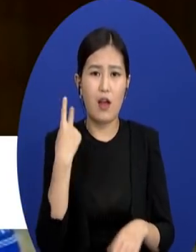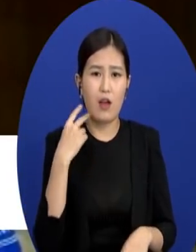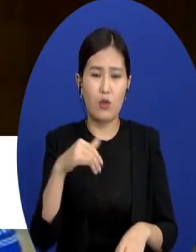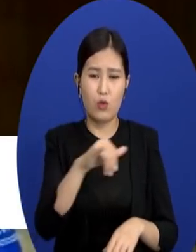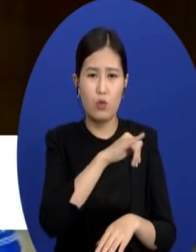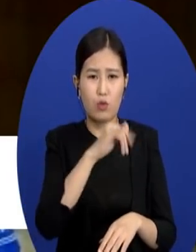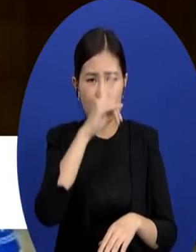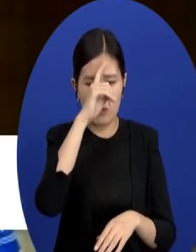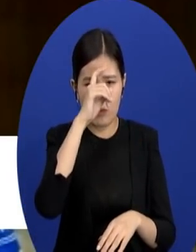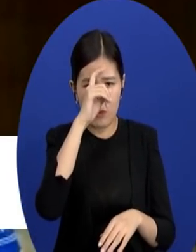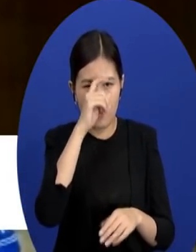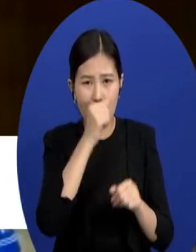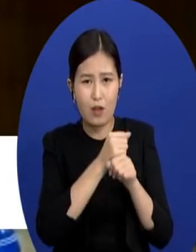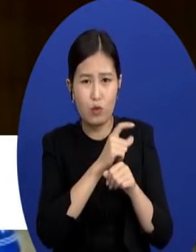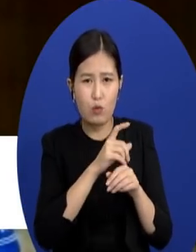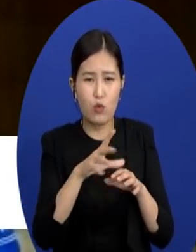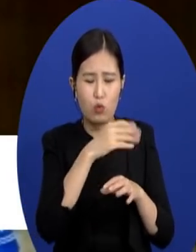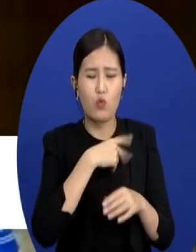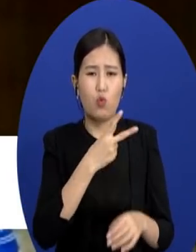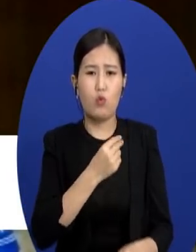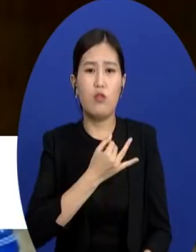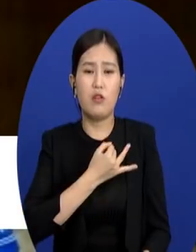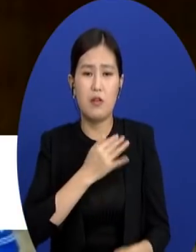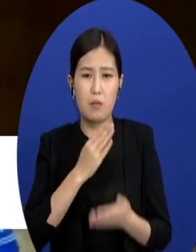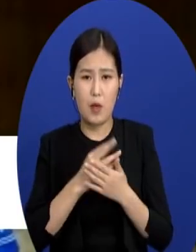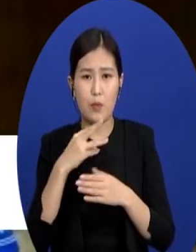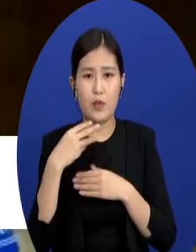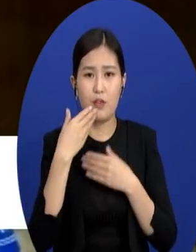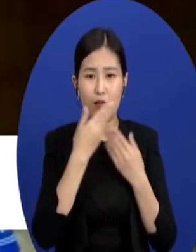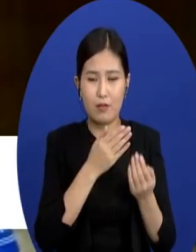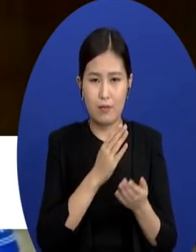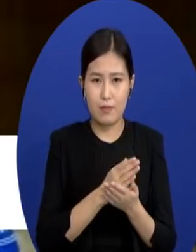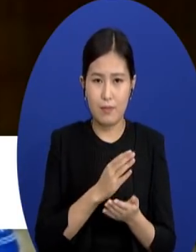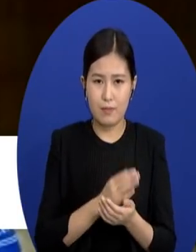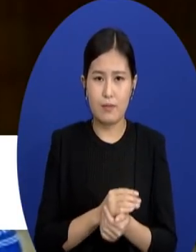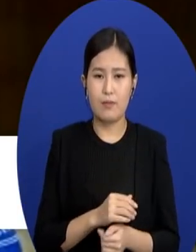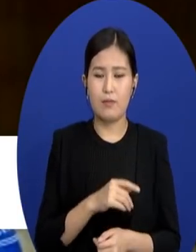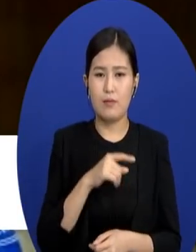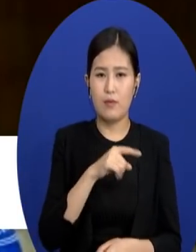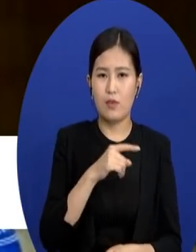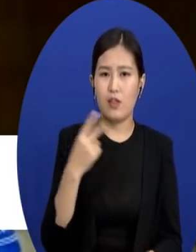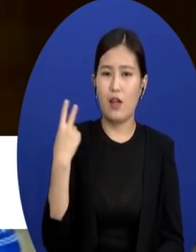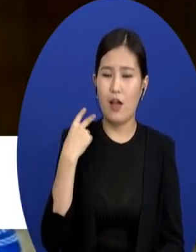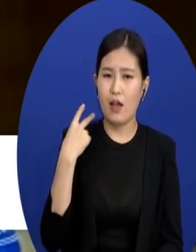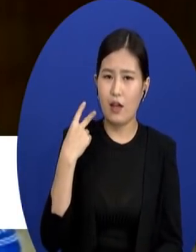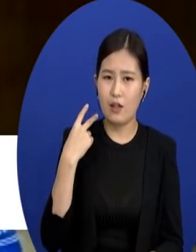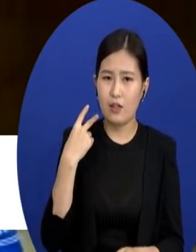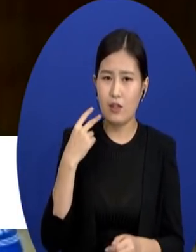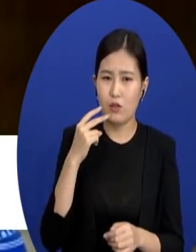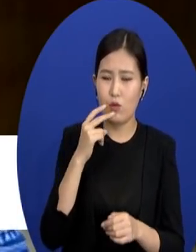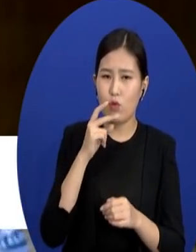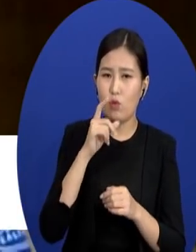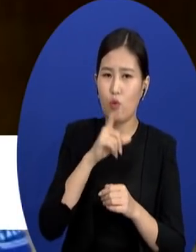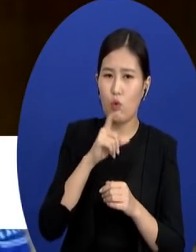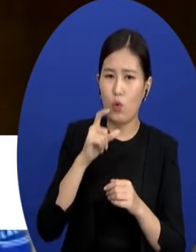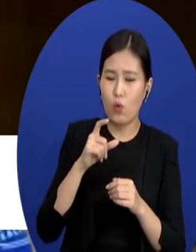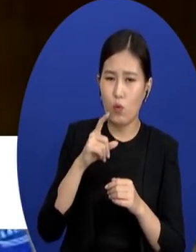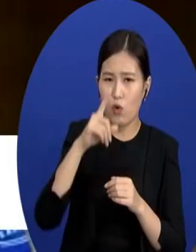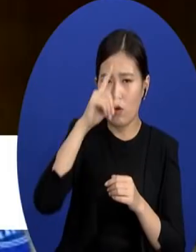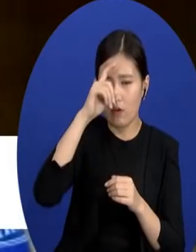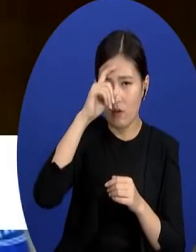бүрэн итгэж байгаагаа илэрхийлжээ. Британий нь Америкийн Pfizer, Германы BioNTech-ийн хамтран гаргасан вакциныг